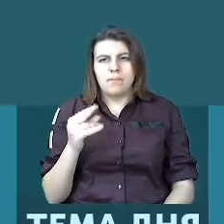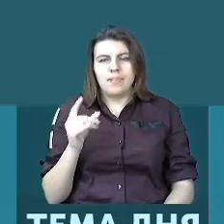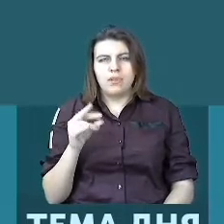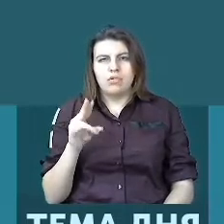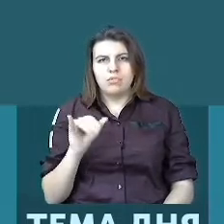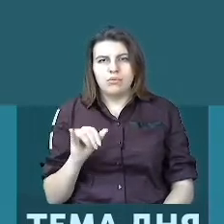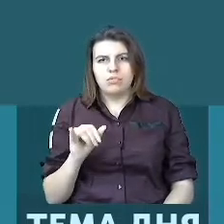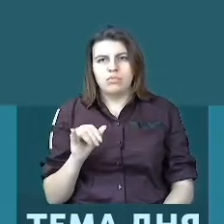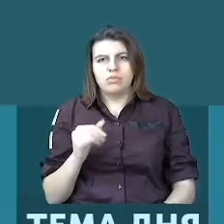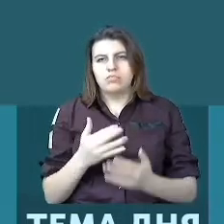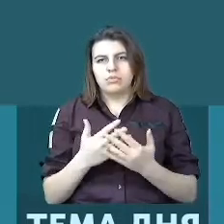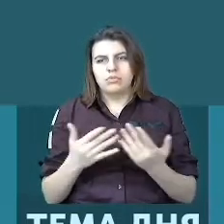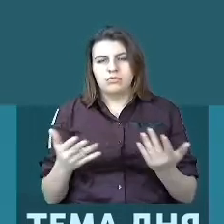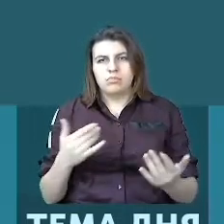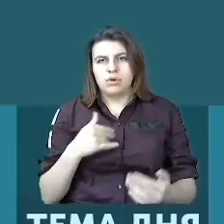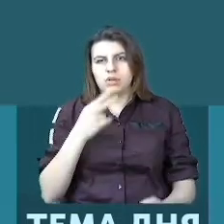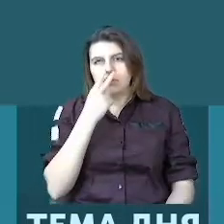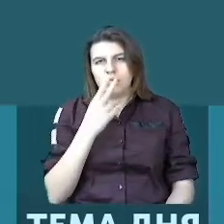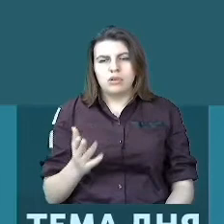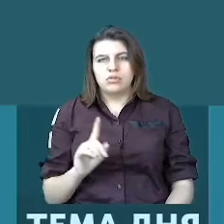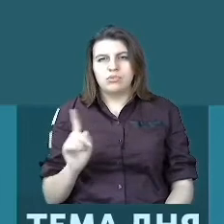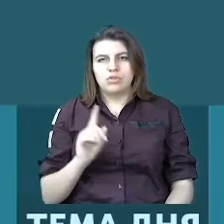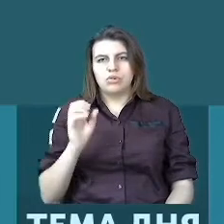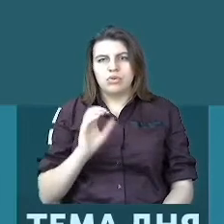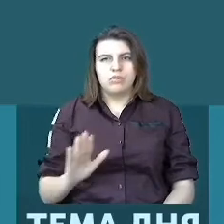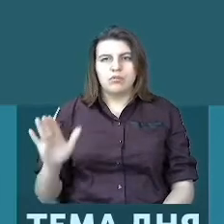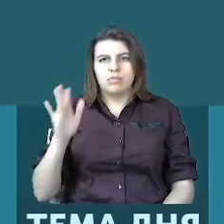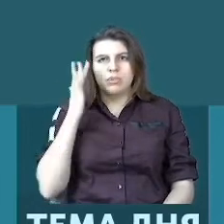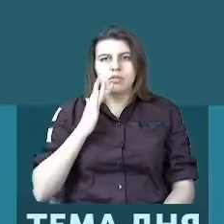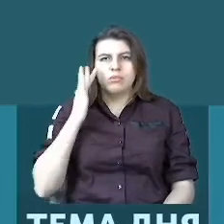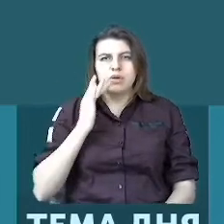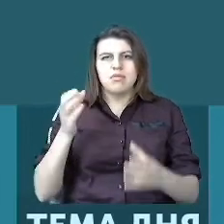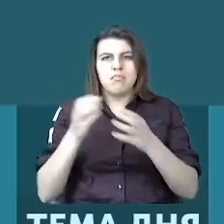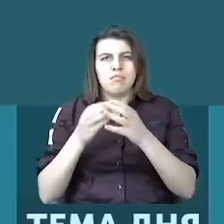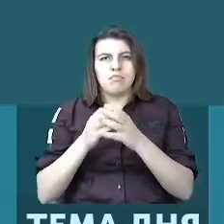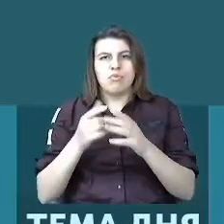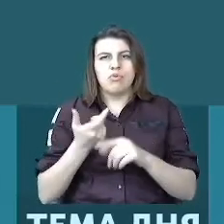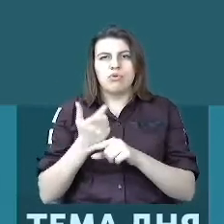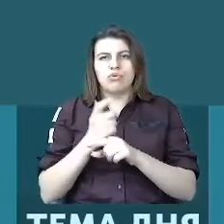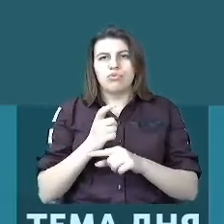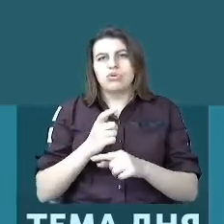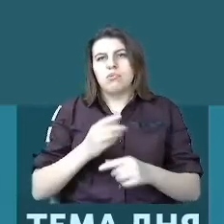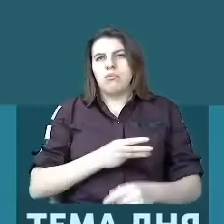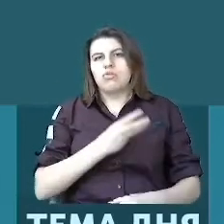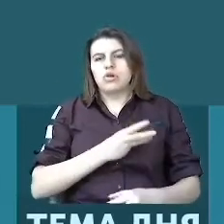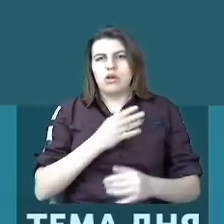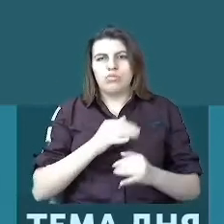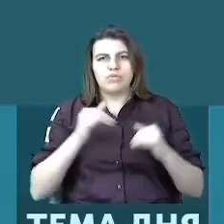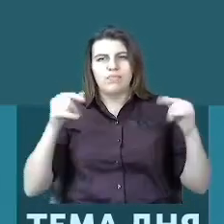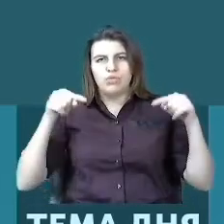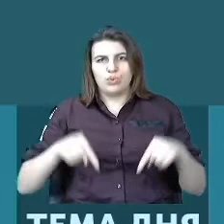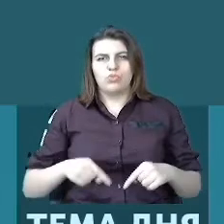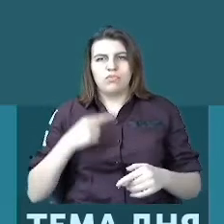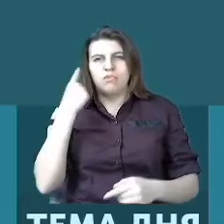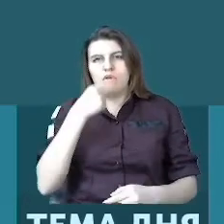і так далі. Тобто ми не бачимо, що європейські чи американські компанії дуже бажають розвивати тут власне виробництво. Тому мова про мільйони робочих